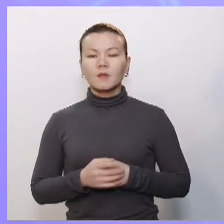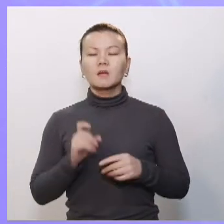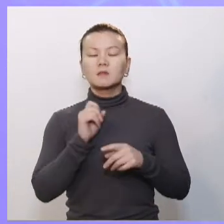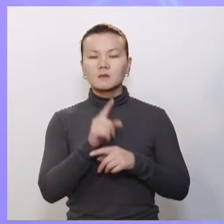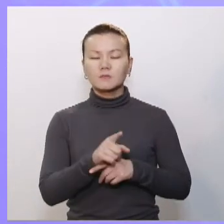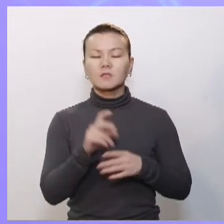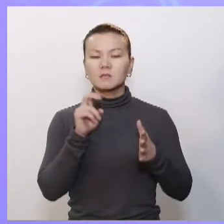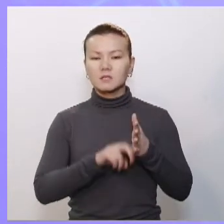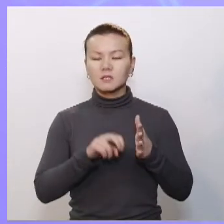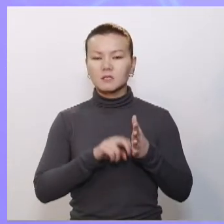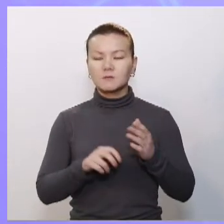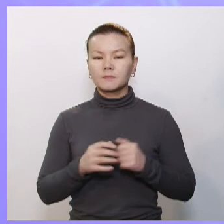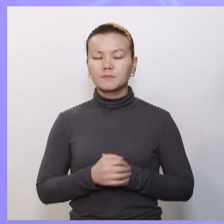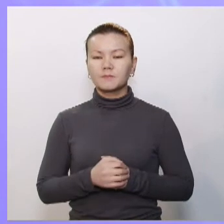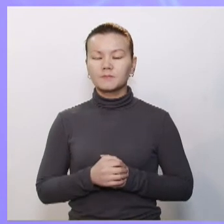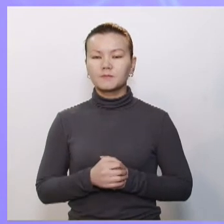Тапшырманы текшергиле.